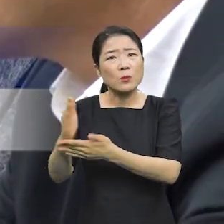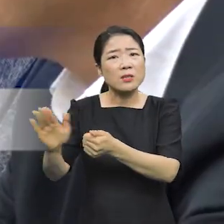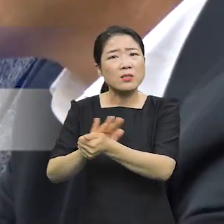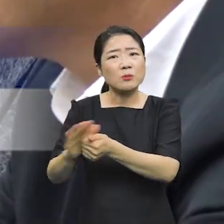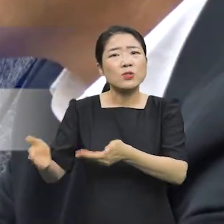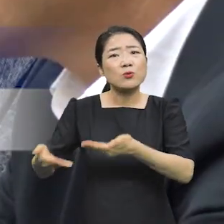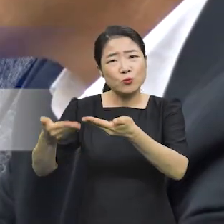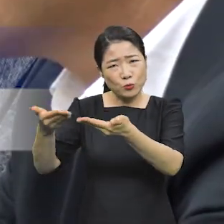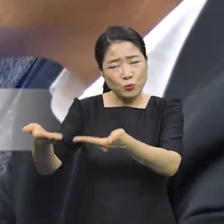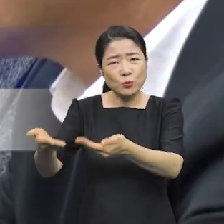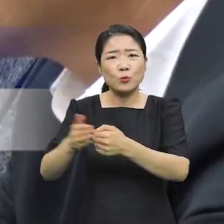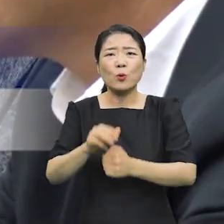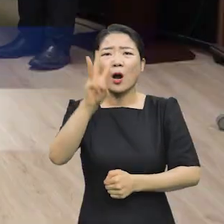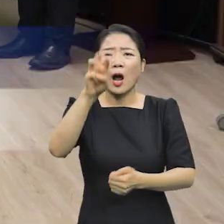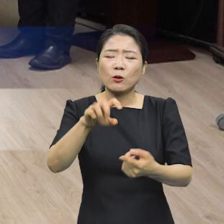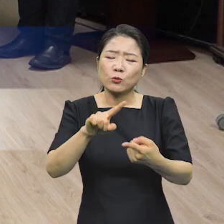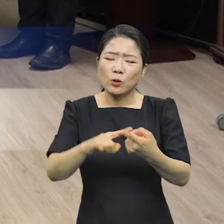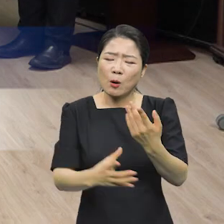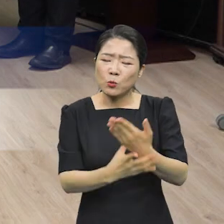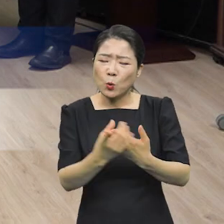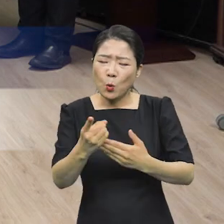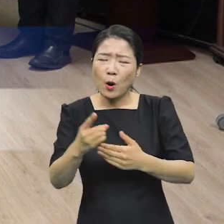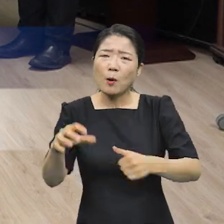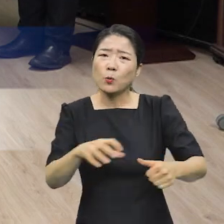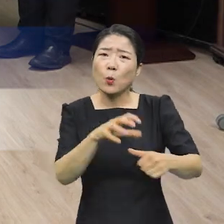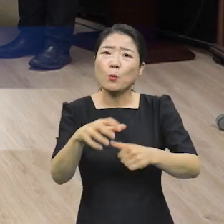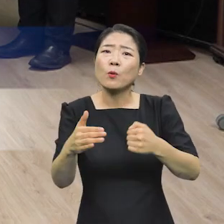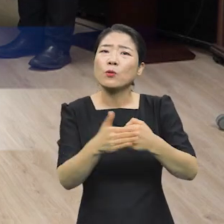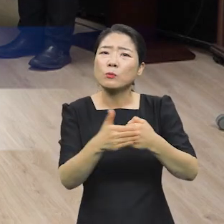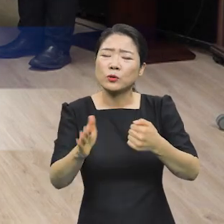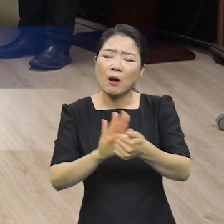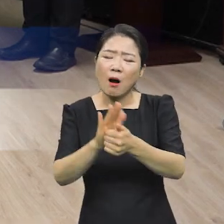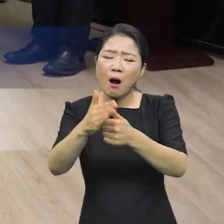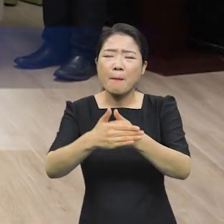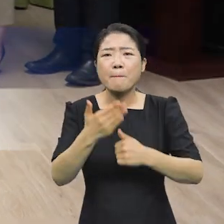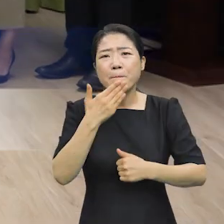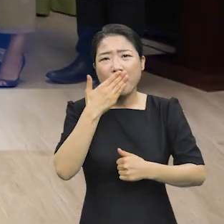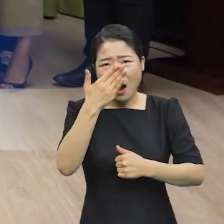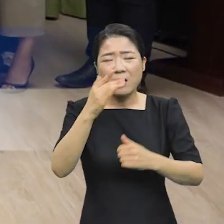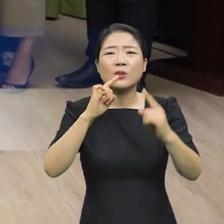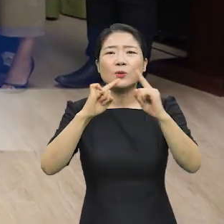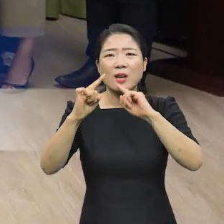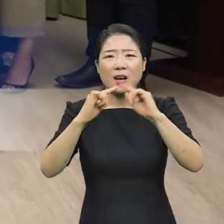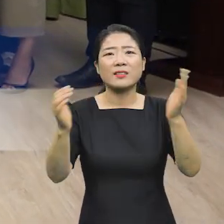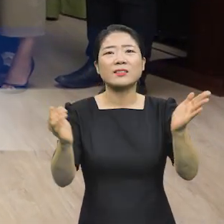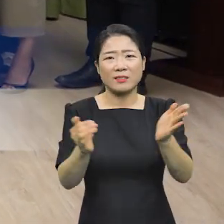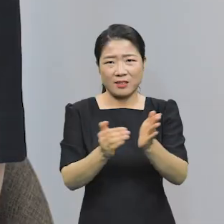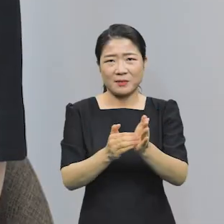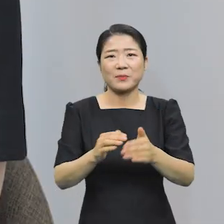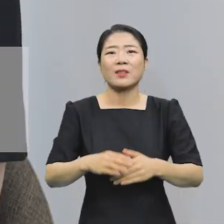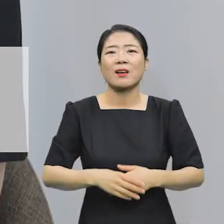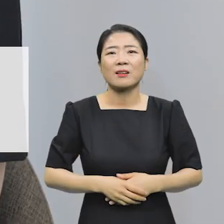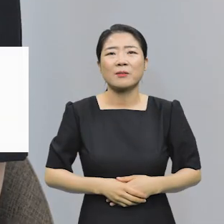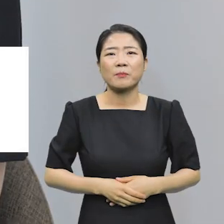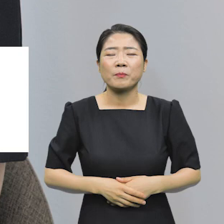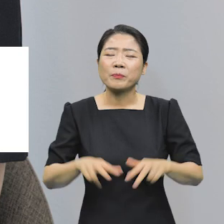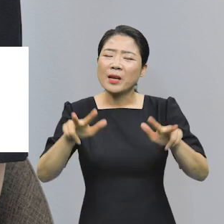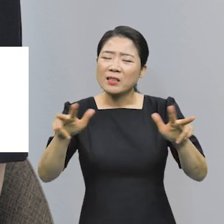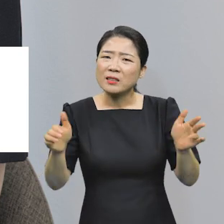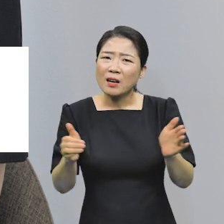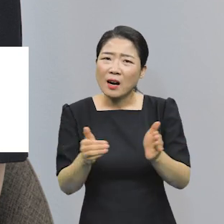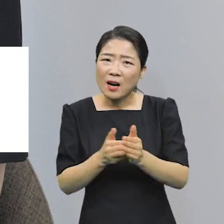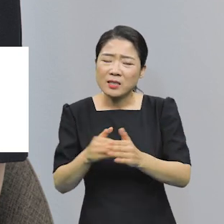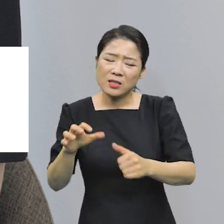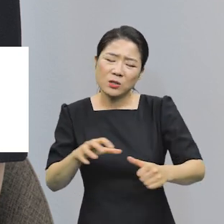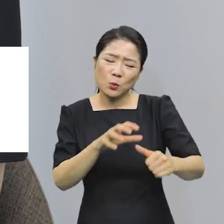서비스를 제공하는 등 광주다움 통합돌봄 덕분에 협업이 가능해졌다고 입을 모아 말했습니다 그동안